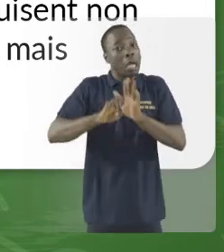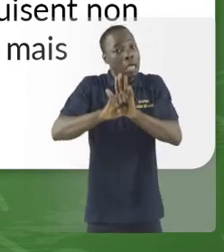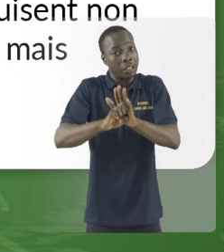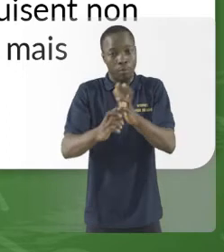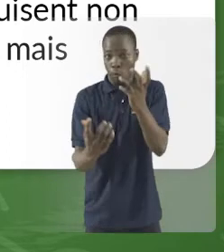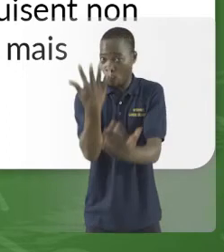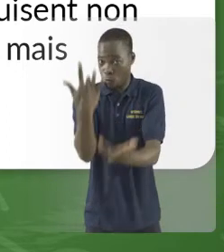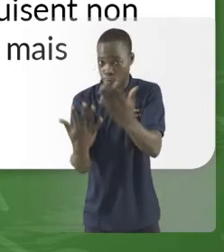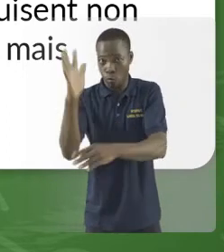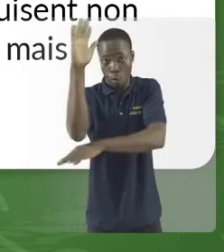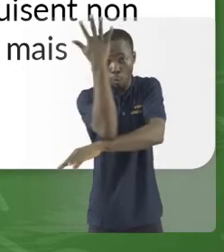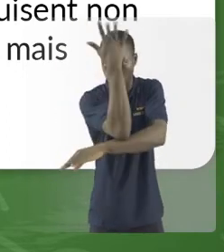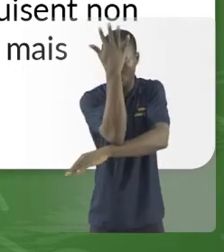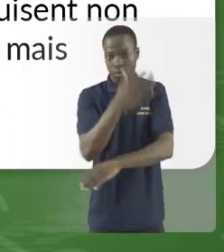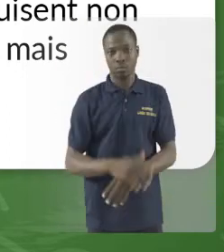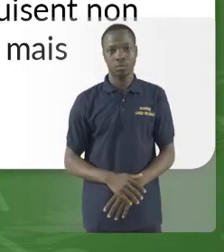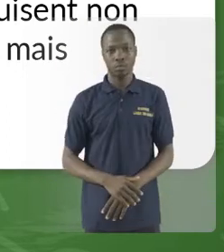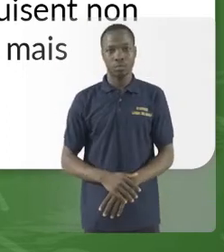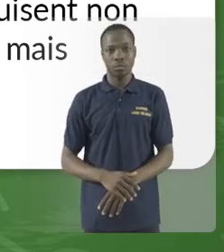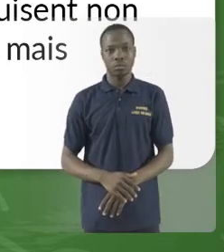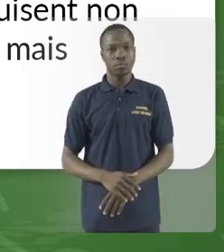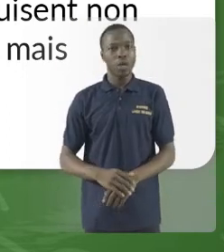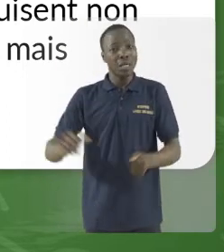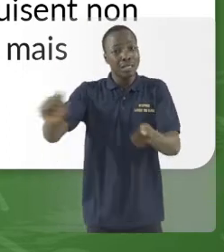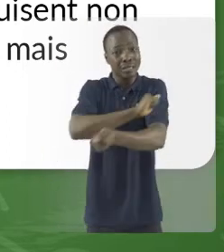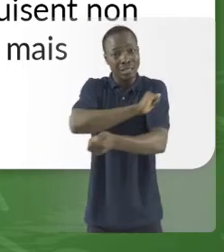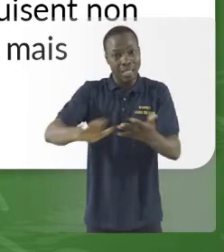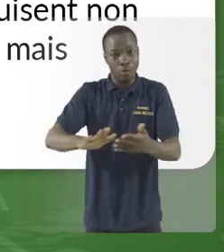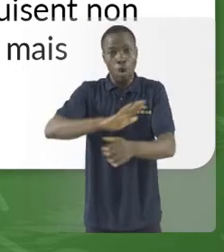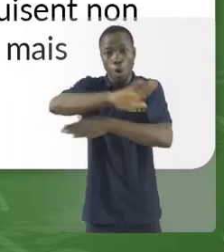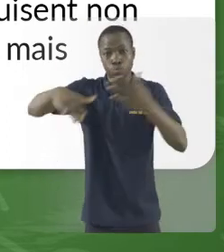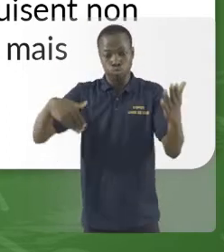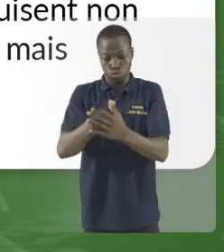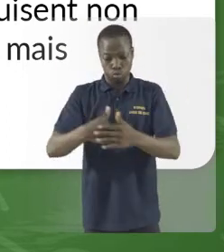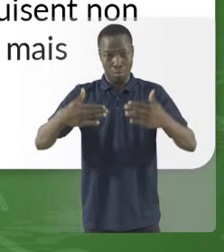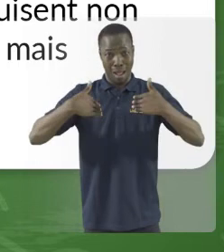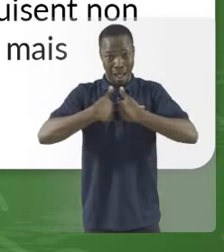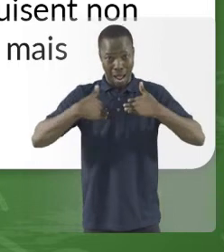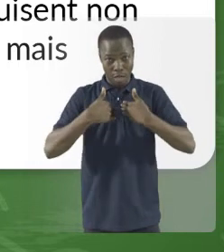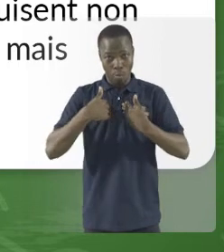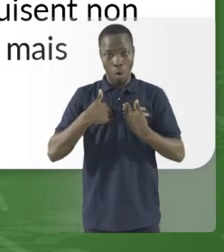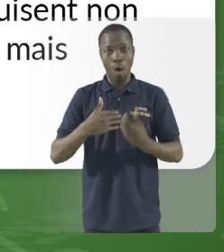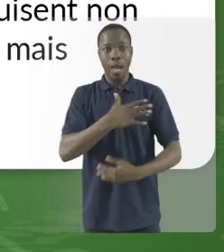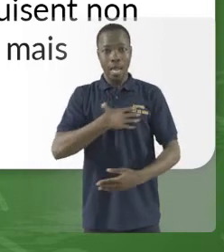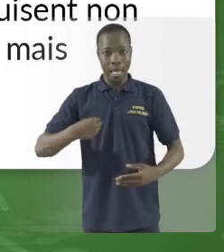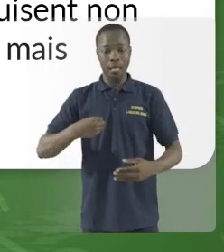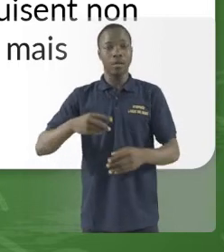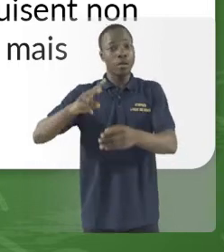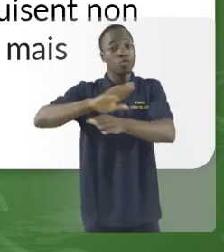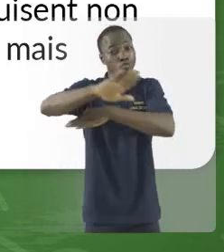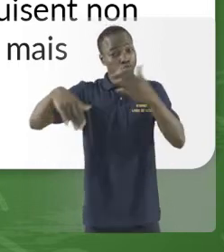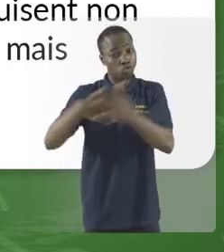qui détruisent non seulement la faune et la flore présentes à la surface du sol,